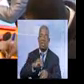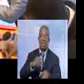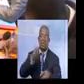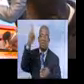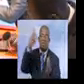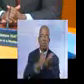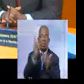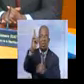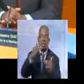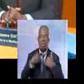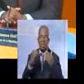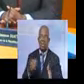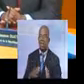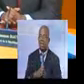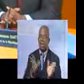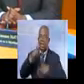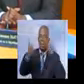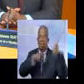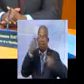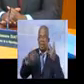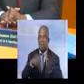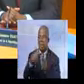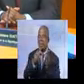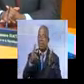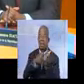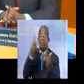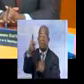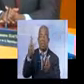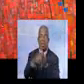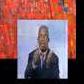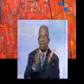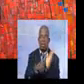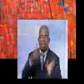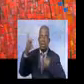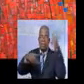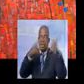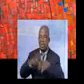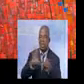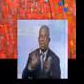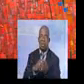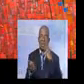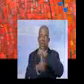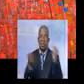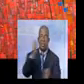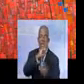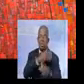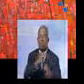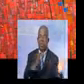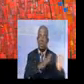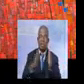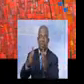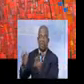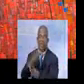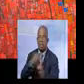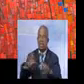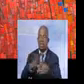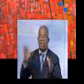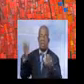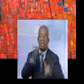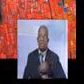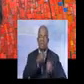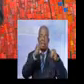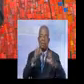a présenté le projet de loi portant restructuration de l'armée. Il s'agit notamment de la prise en